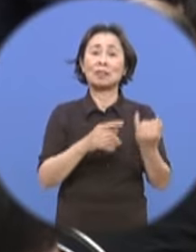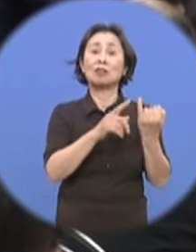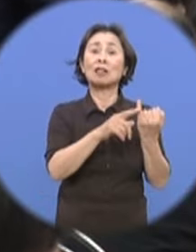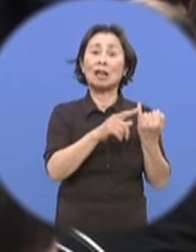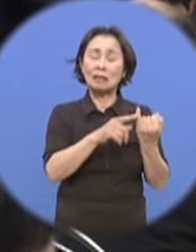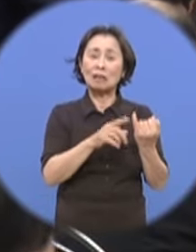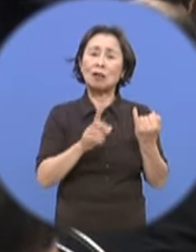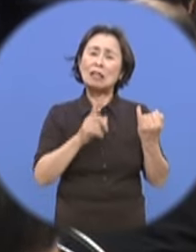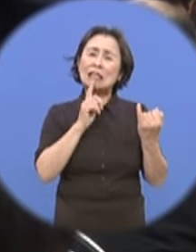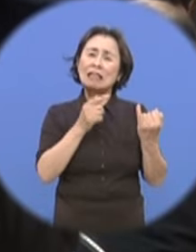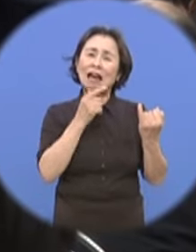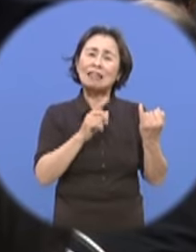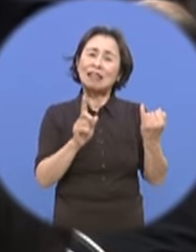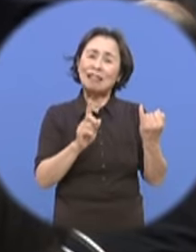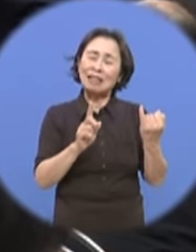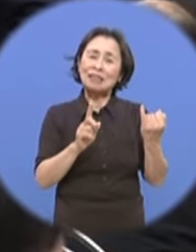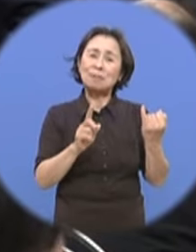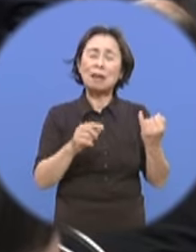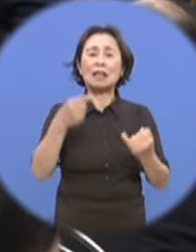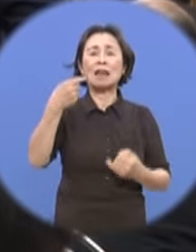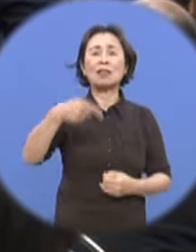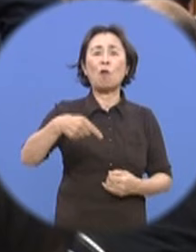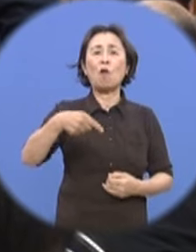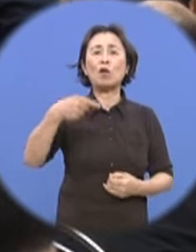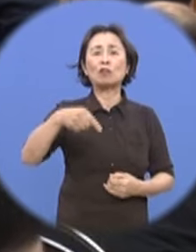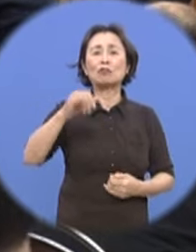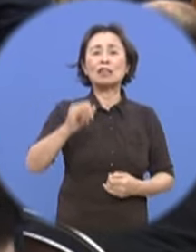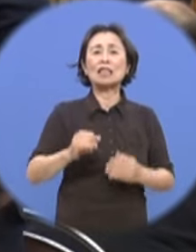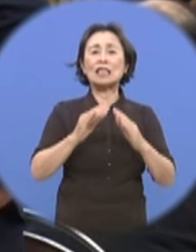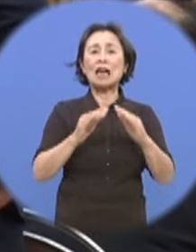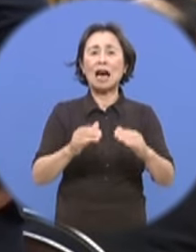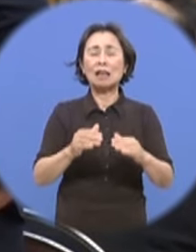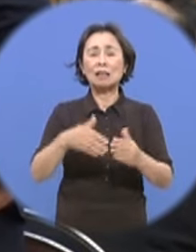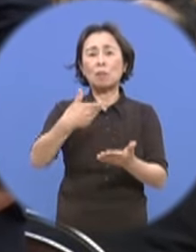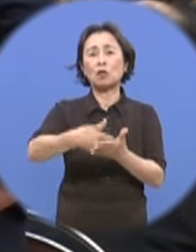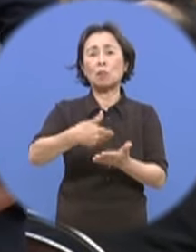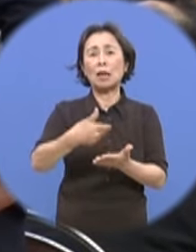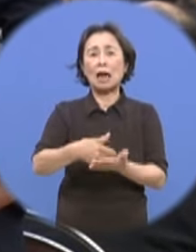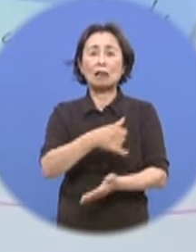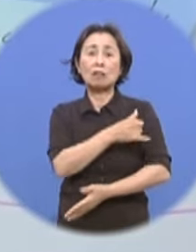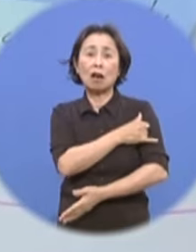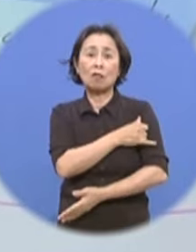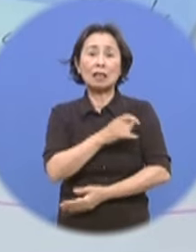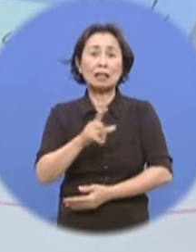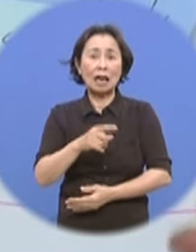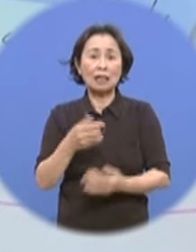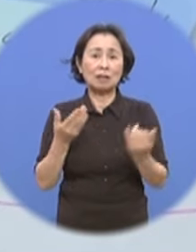たかったことや教育委員会に求められる役割などについて伺いまし